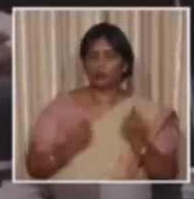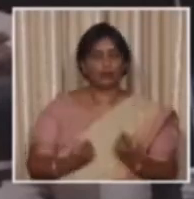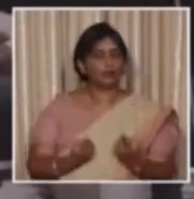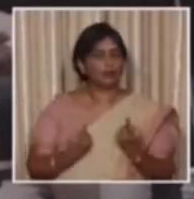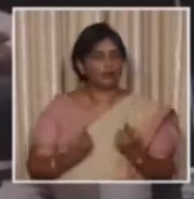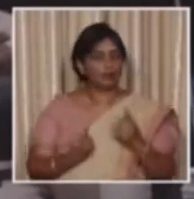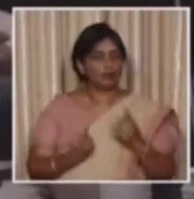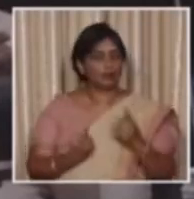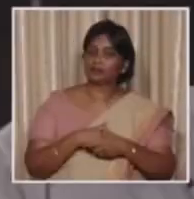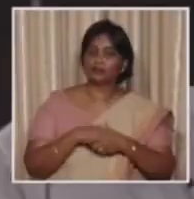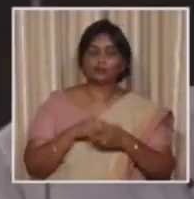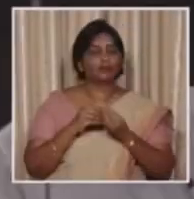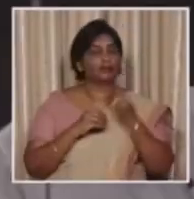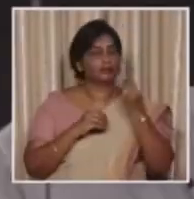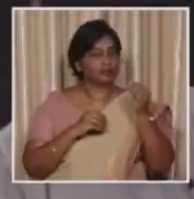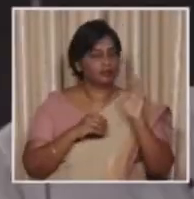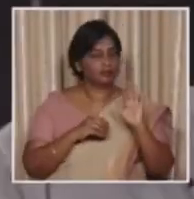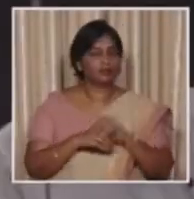வேண்டும்.